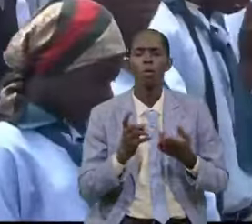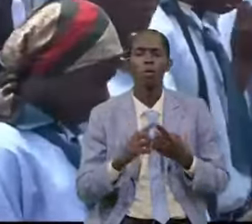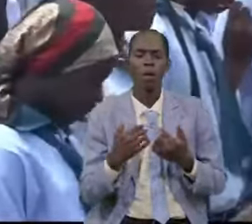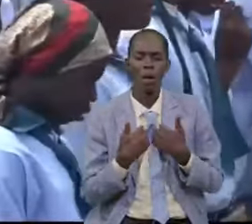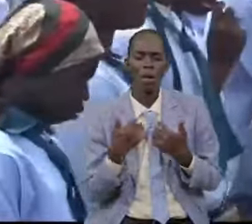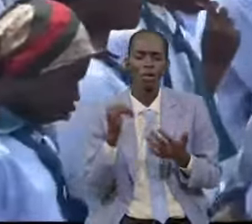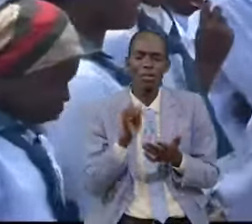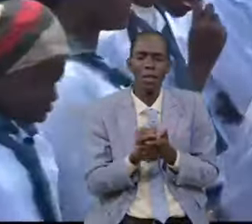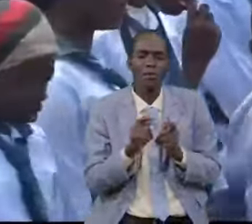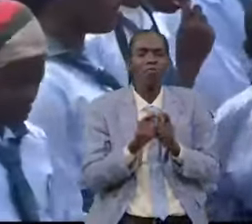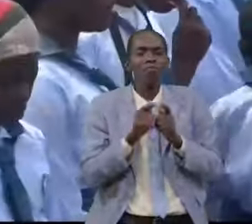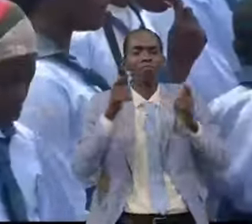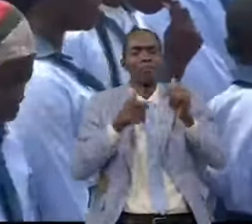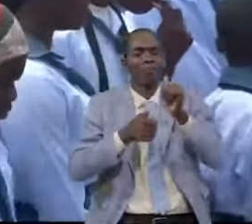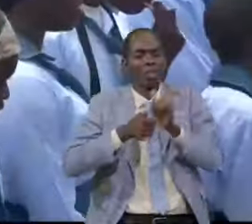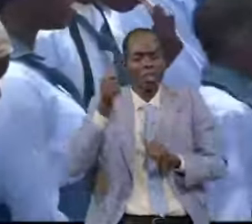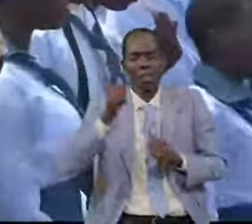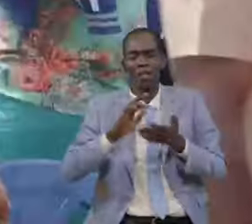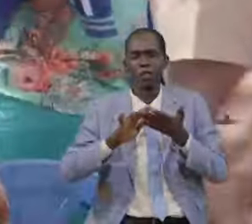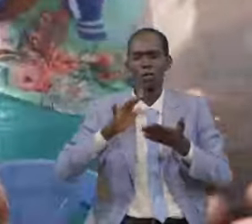Je veux avoir cette grande gloire.